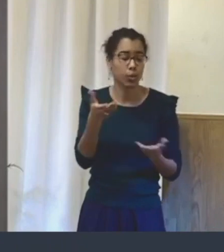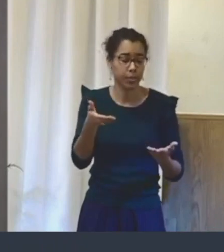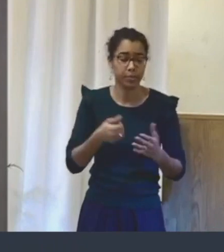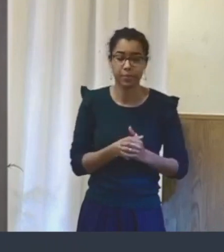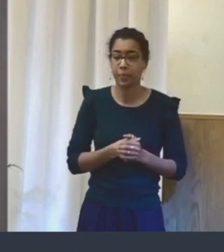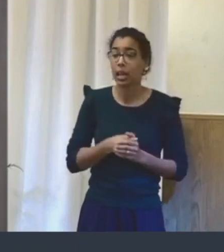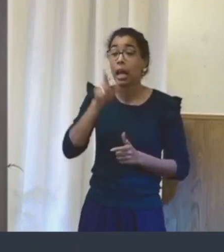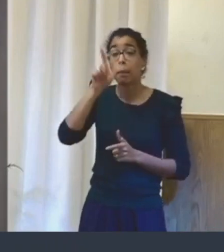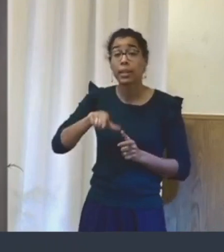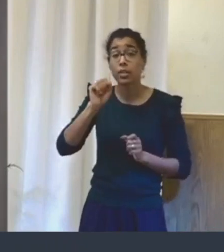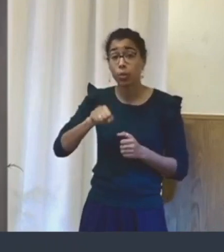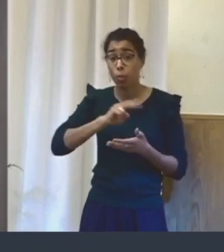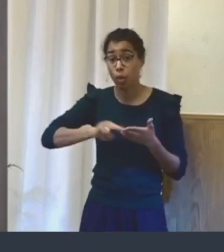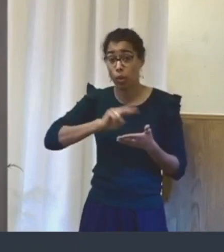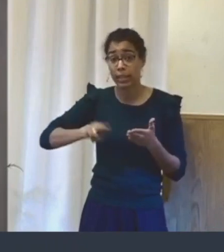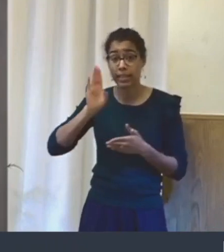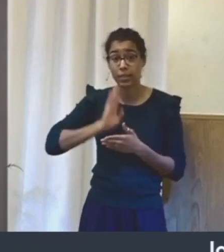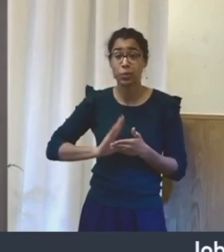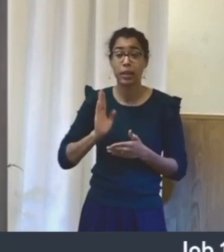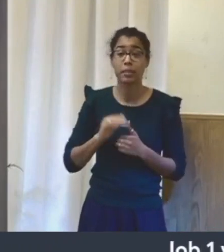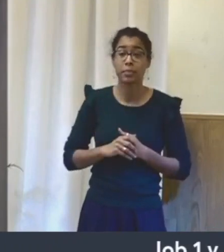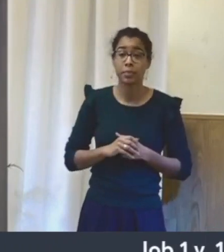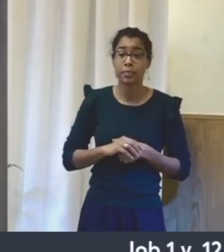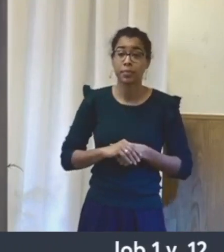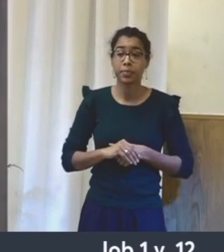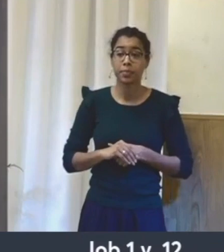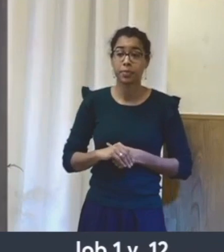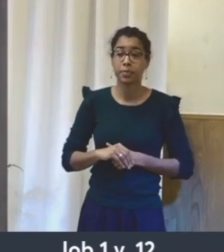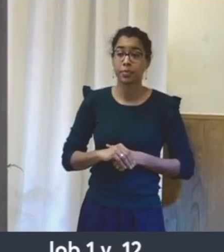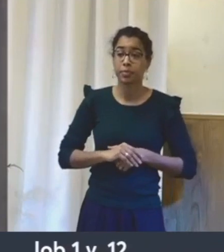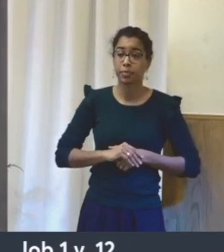Est-ce qu'il y a quelqu'un qui pourrait lire justement par rapport à sa version?